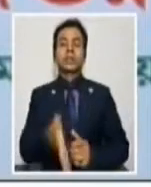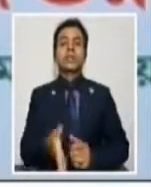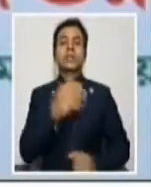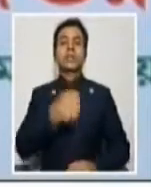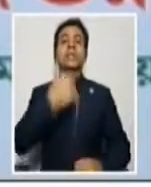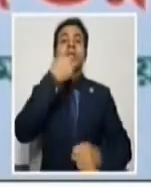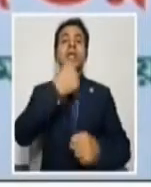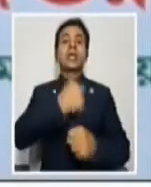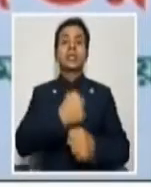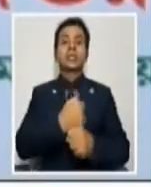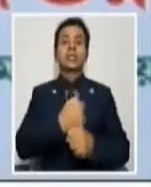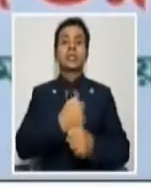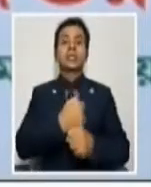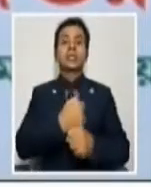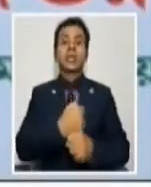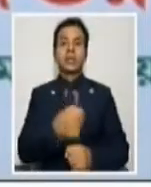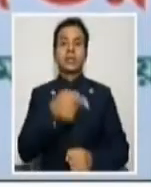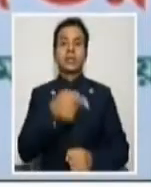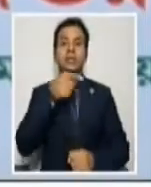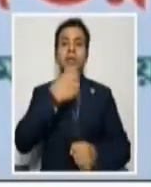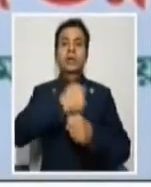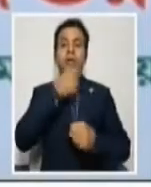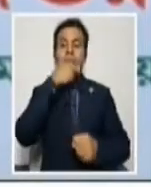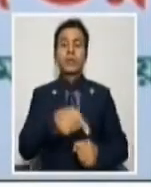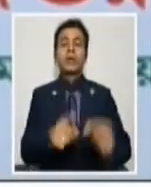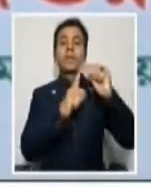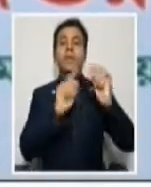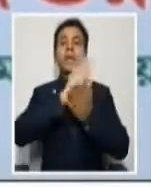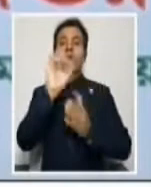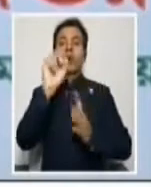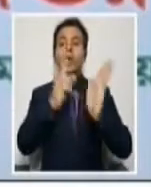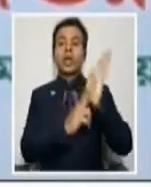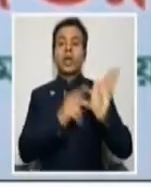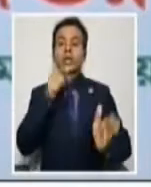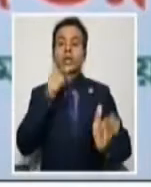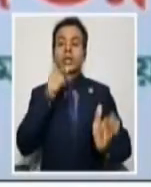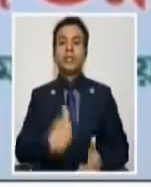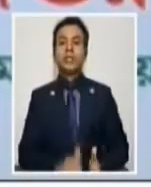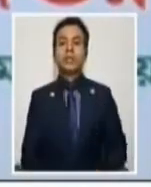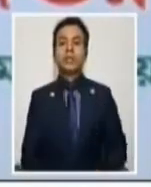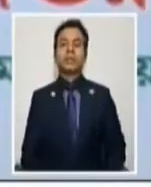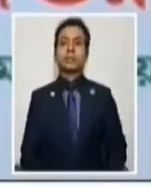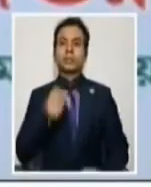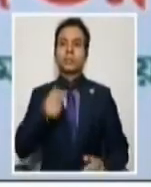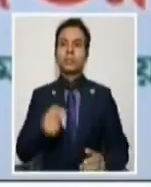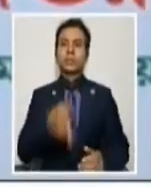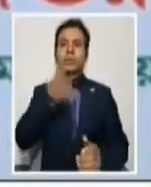শিরোনামে এবং অন্যান্য অপারেটররা বা অন্যান্য অপারেটর ব্যবহারকারীগণ